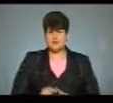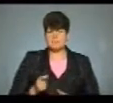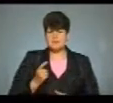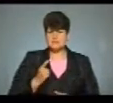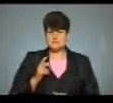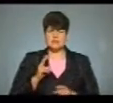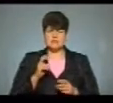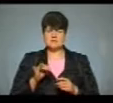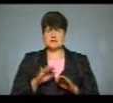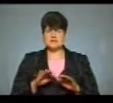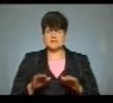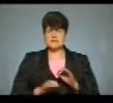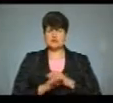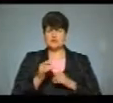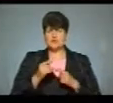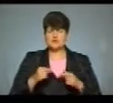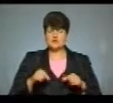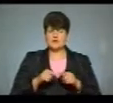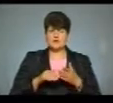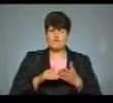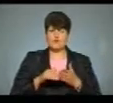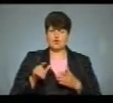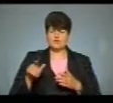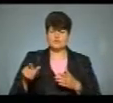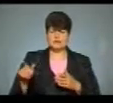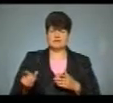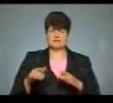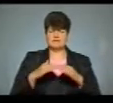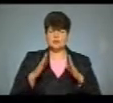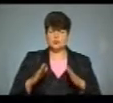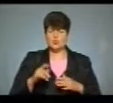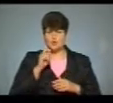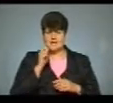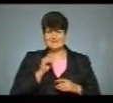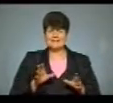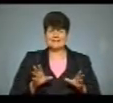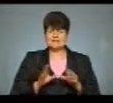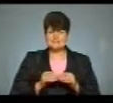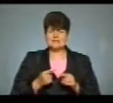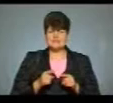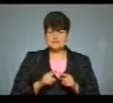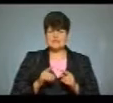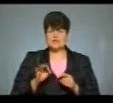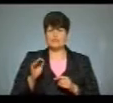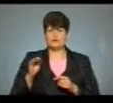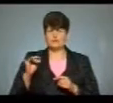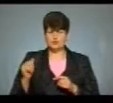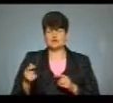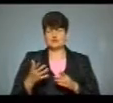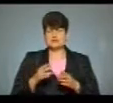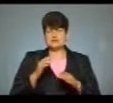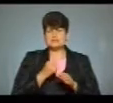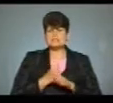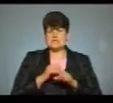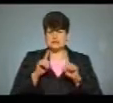Майстер-класи для дітей зі Сходу організували волонтери в таборі «Україна єдина». Цей табір розташований в офтальмологічному санаторії «Барвінок» на